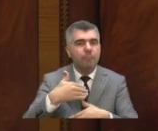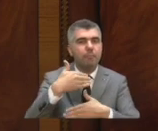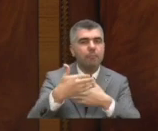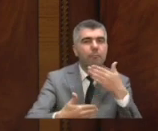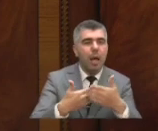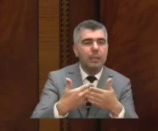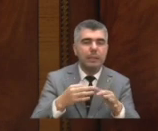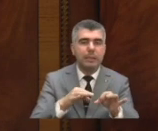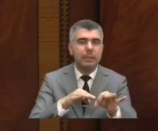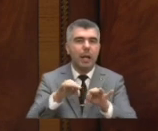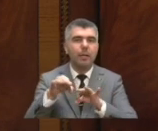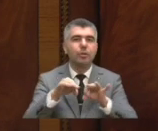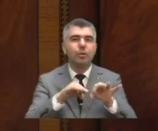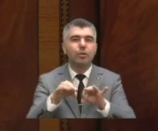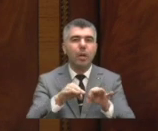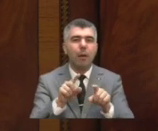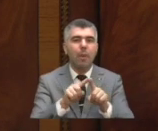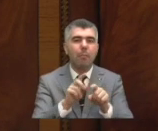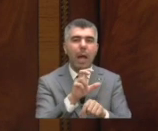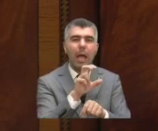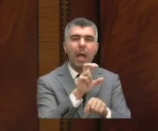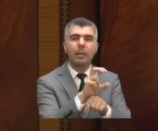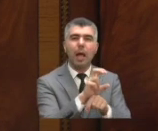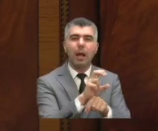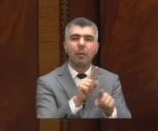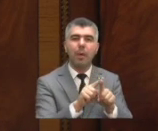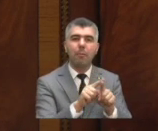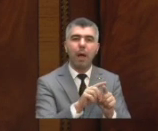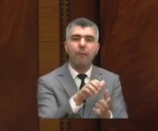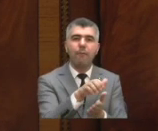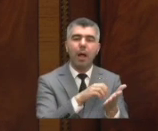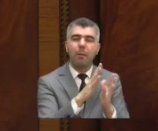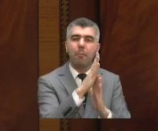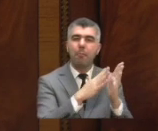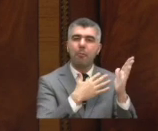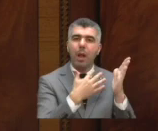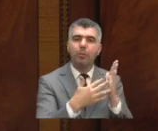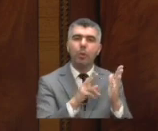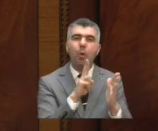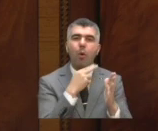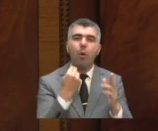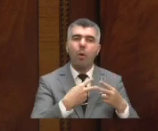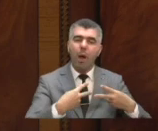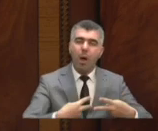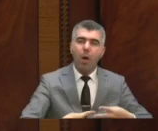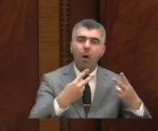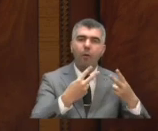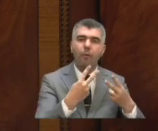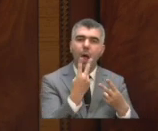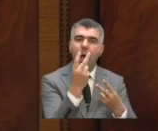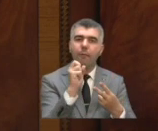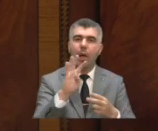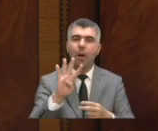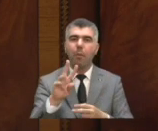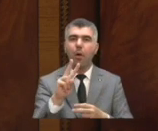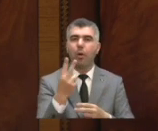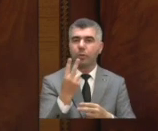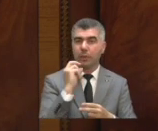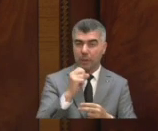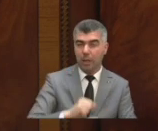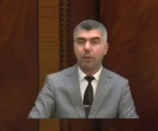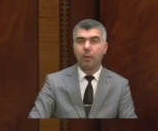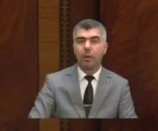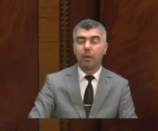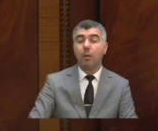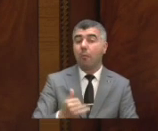استراتيجيه الجيل الاخضر التي ستواصل الحكومه تنزيلها خلال سنه 2024 ولا سما